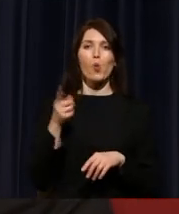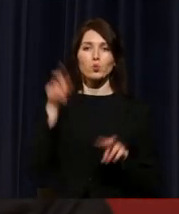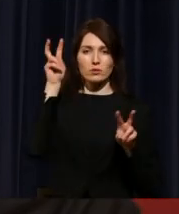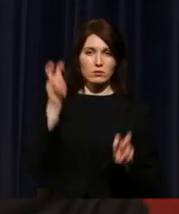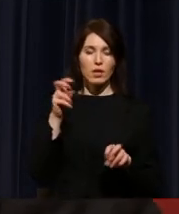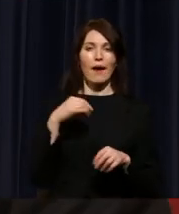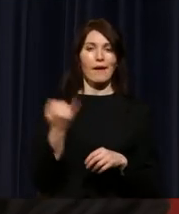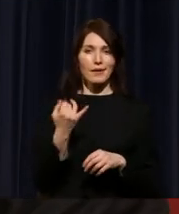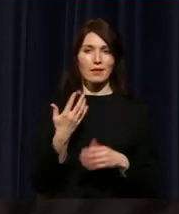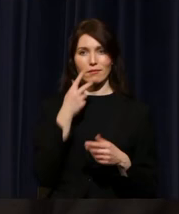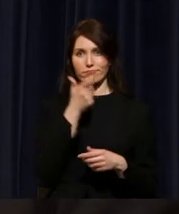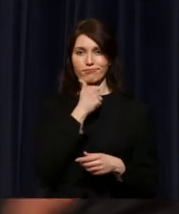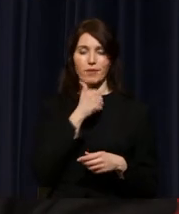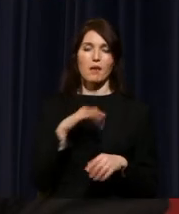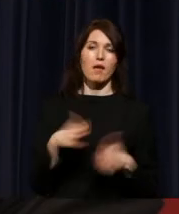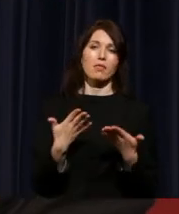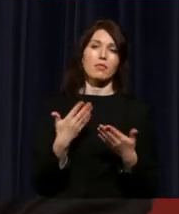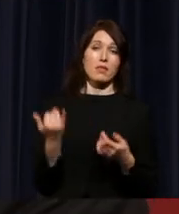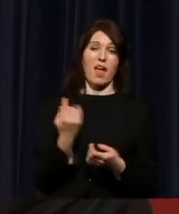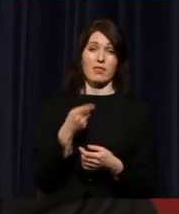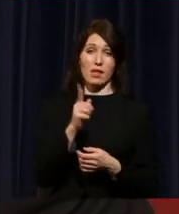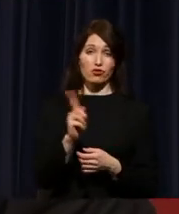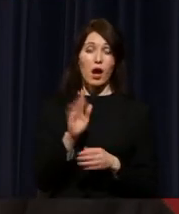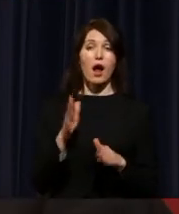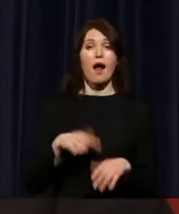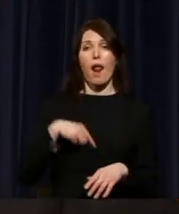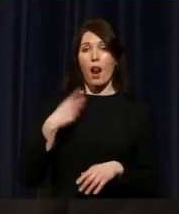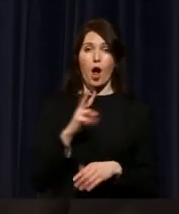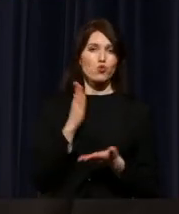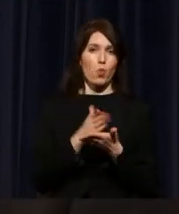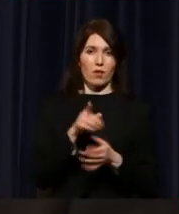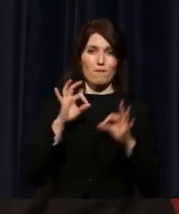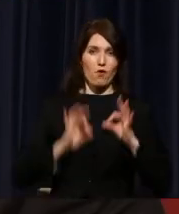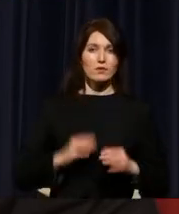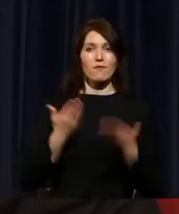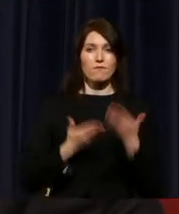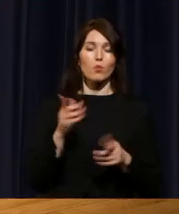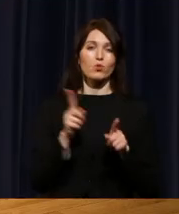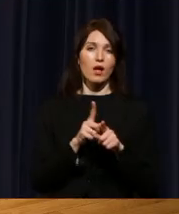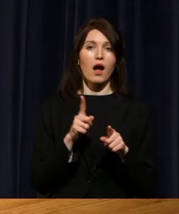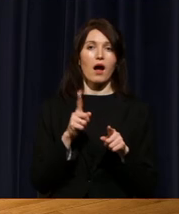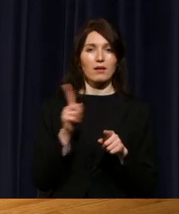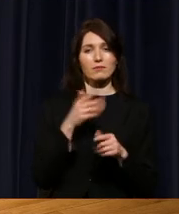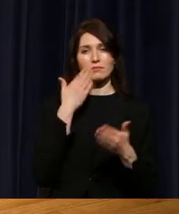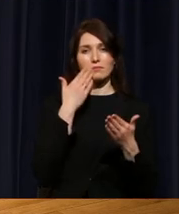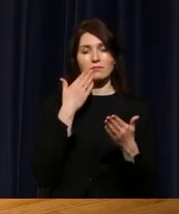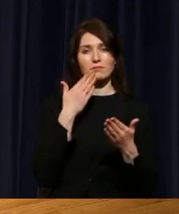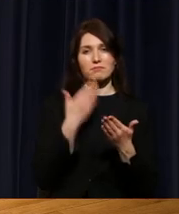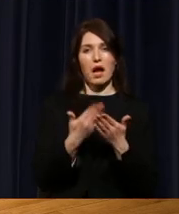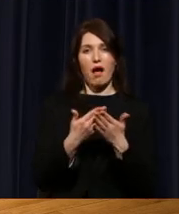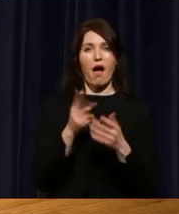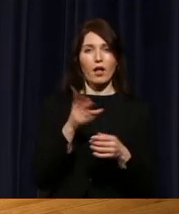ar, es grūti pateikt, bet varbūt, ja tas interesē, kas tur notiek ilgstoši, ja, ļoti iespējams, ka tas arī kāds rādītājs, bet